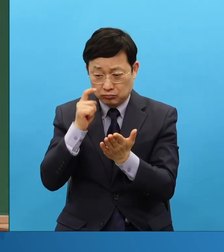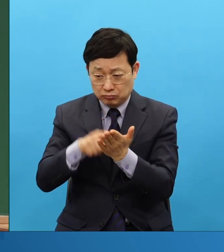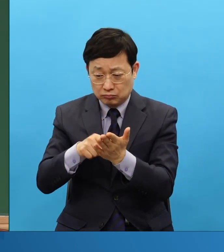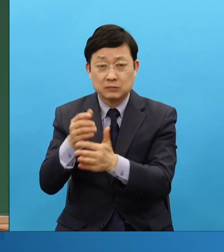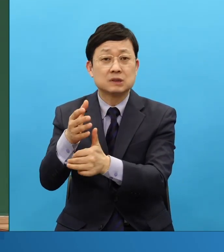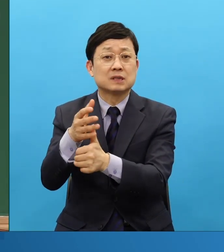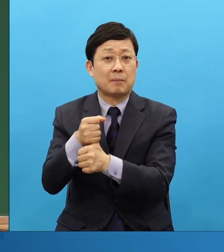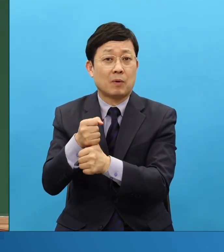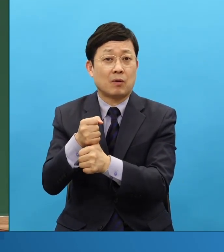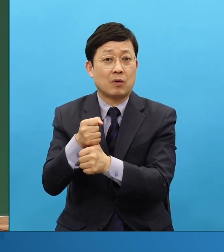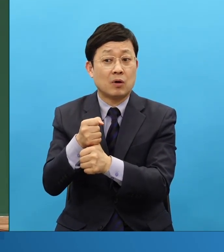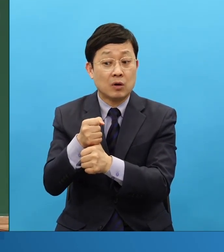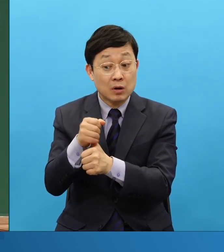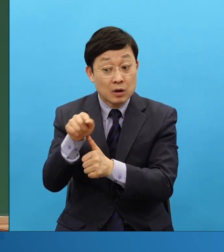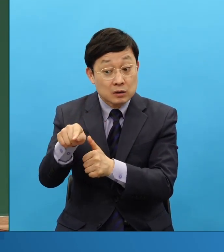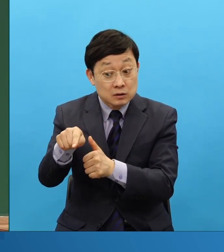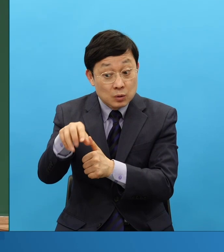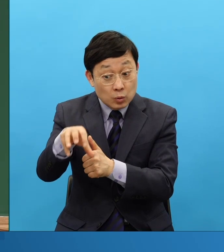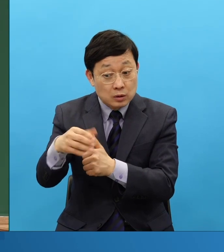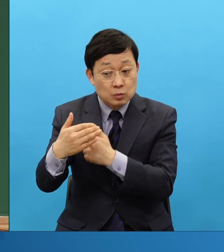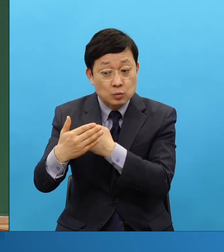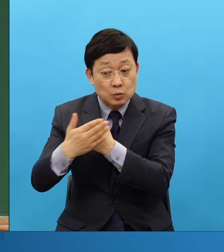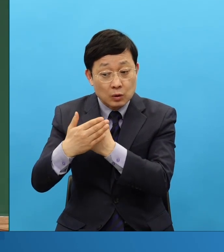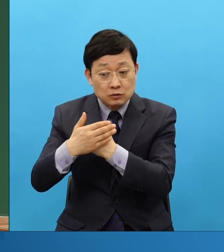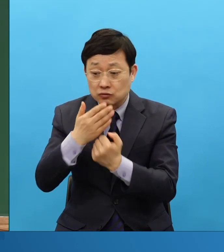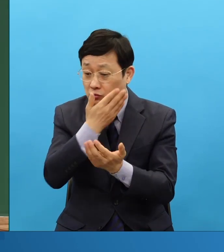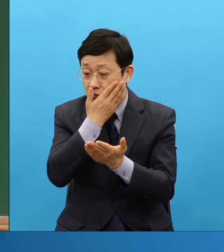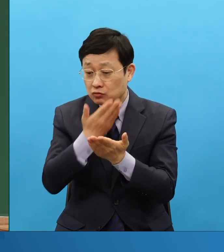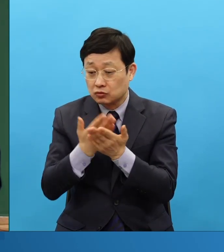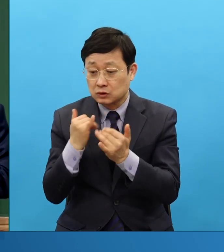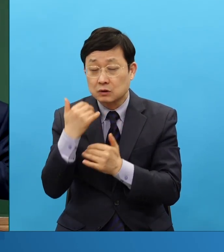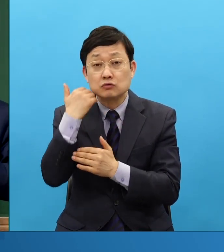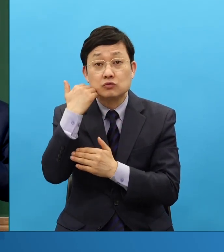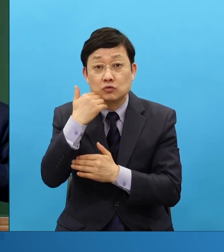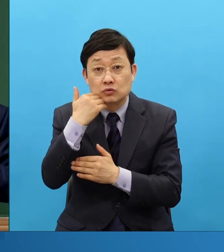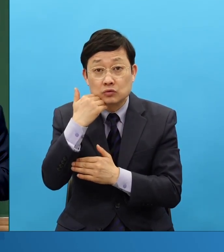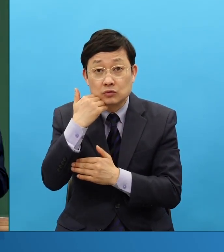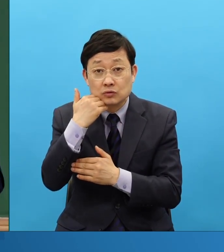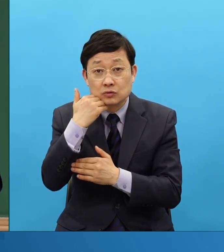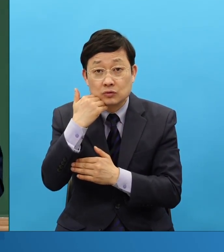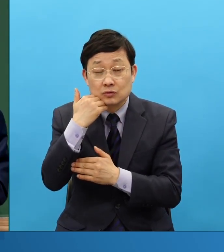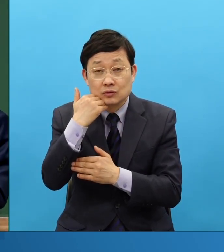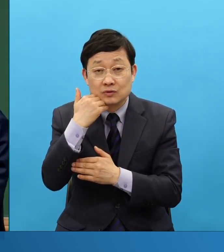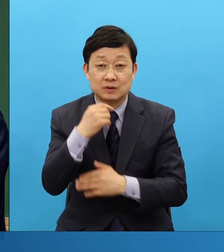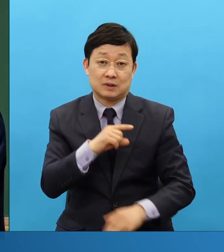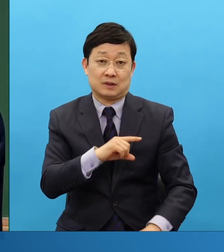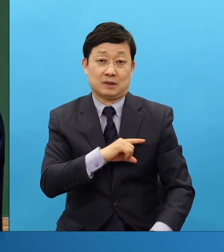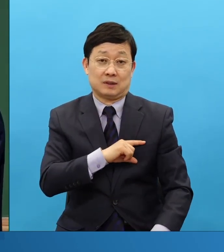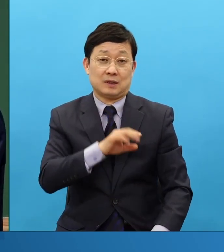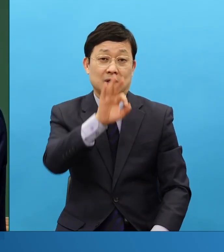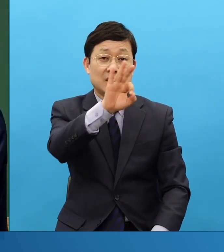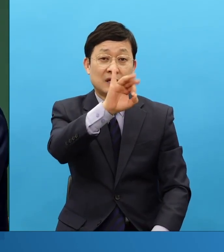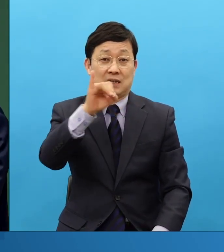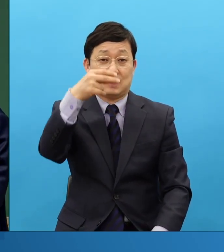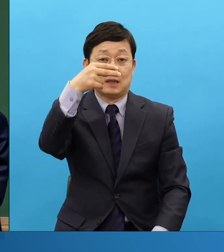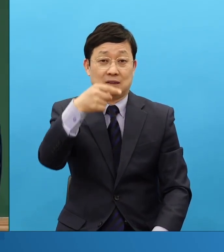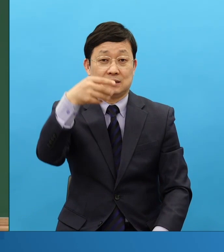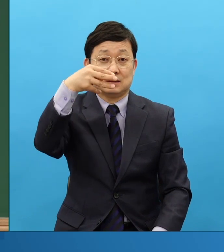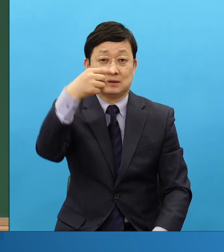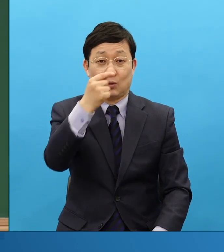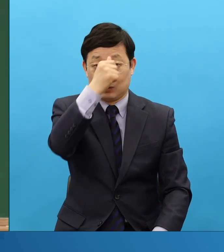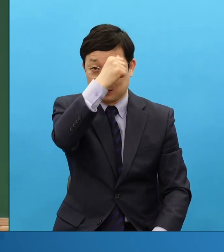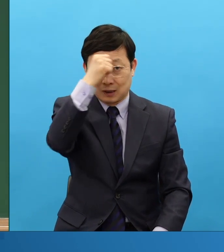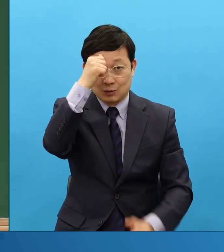나오는데. And we see a very important church officer here. 여러분 아시다시피 이드로 장로죠. Who makes very